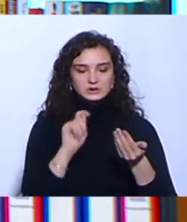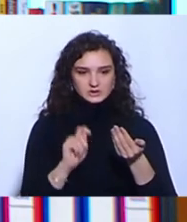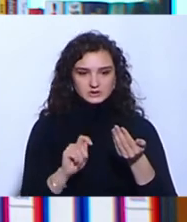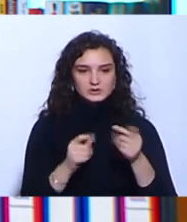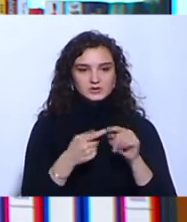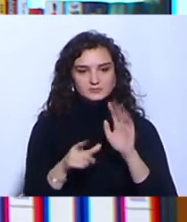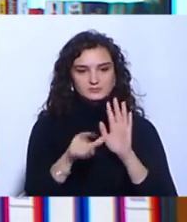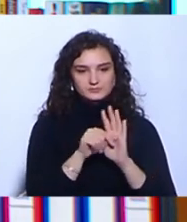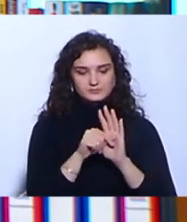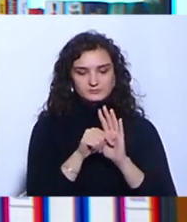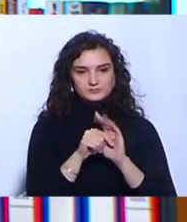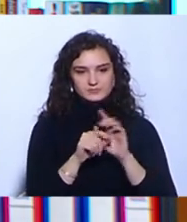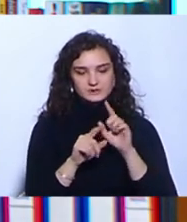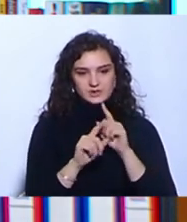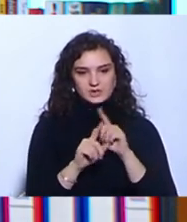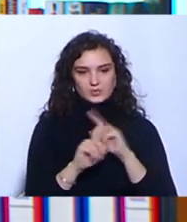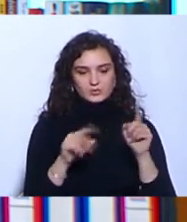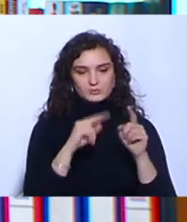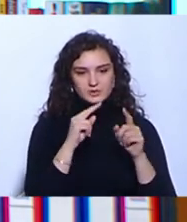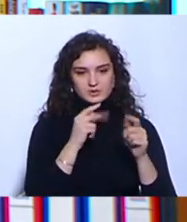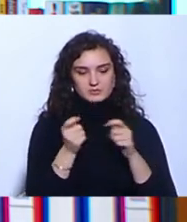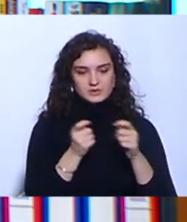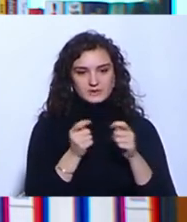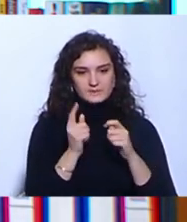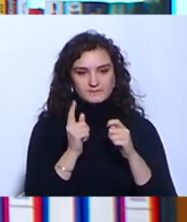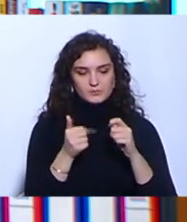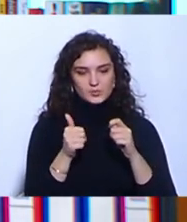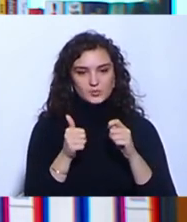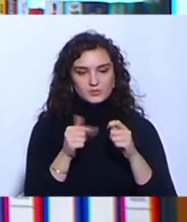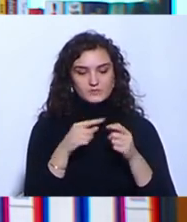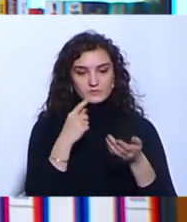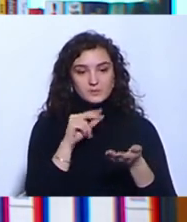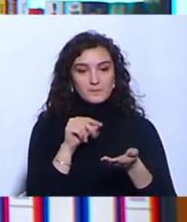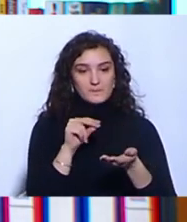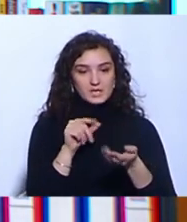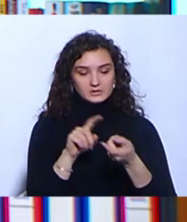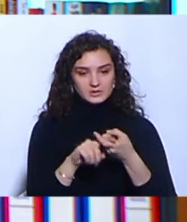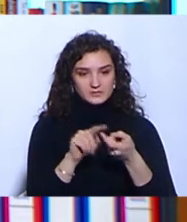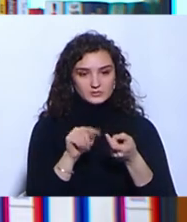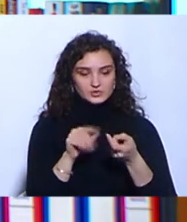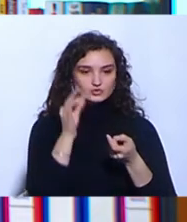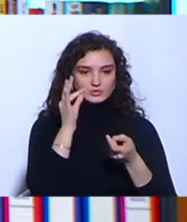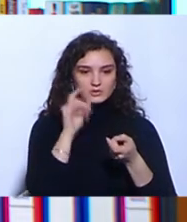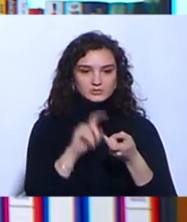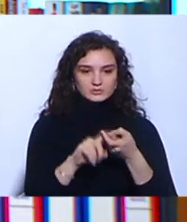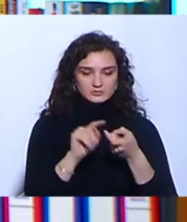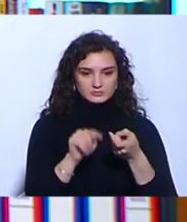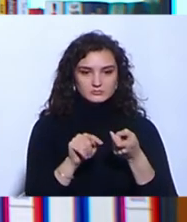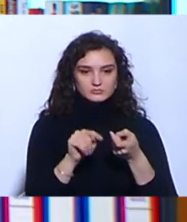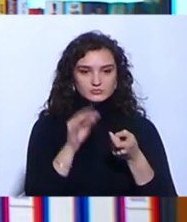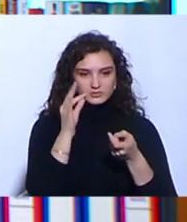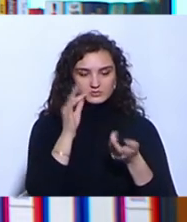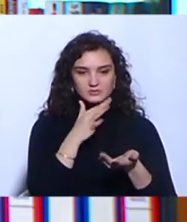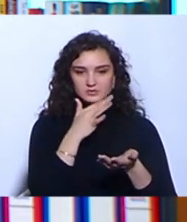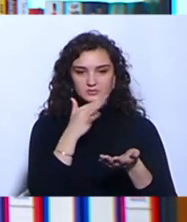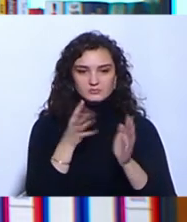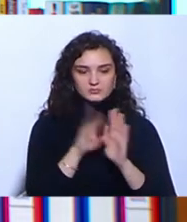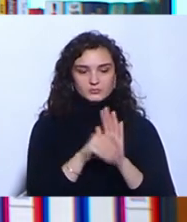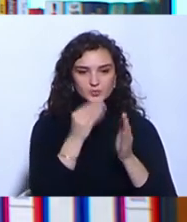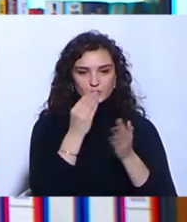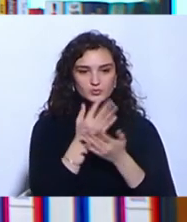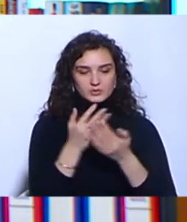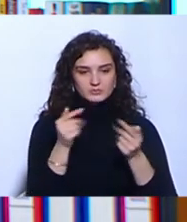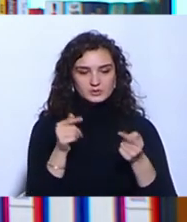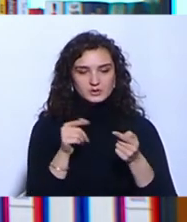წიწაკა და ასე შემდეგ. განსაკუთრებული სიფრთხილე გმართებს, როგორც ვთქვით, მარილთან, შაქართან, დიდი რაოდენობით შაქრის შემცველ